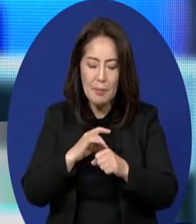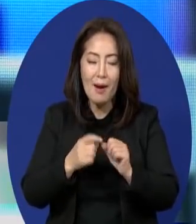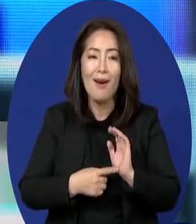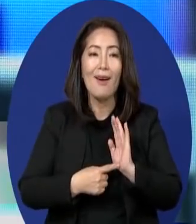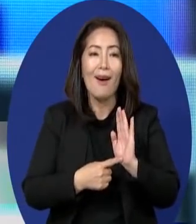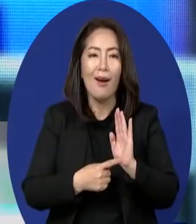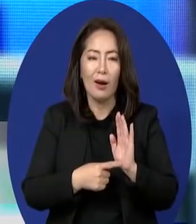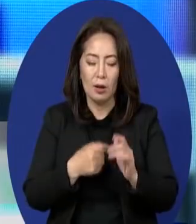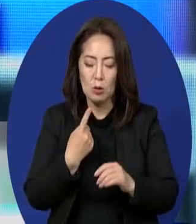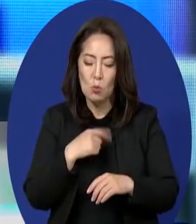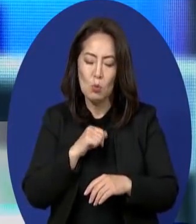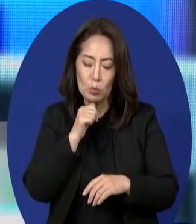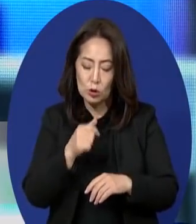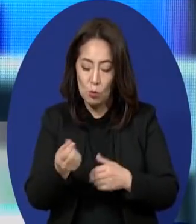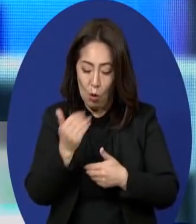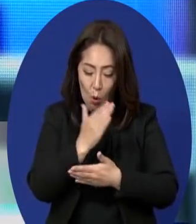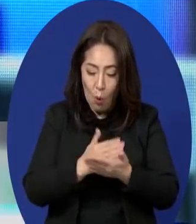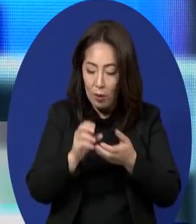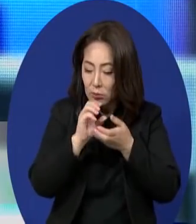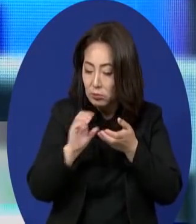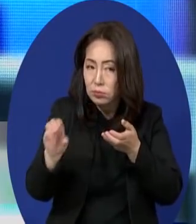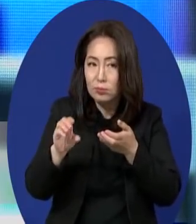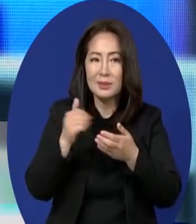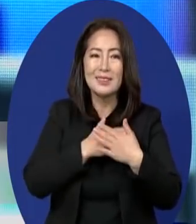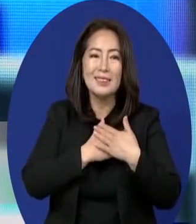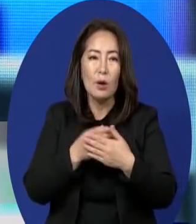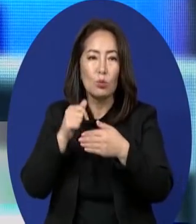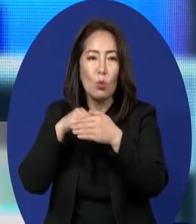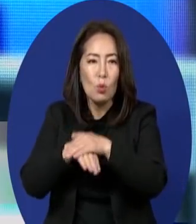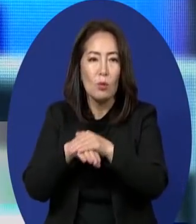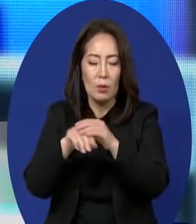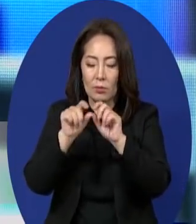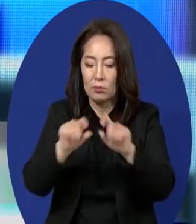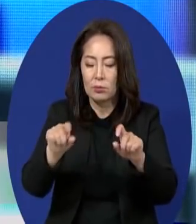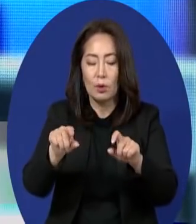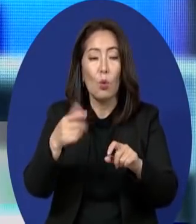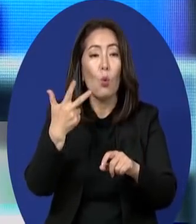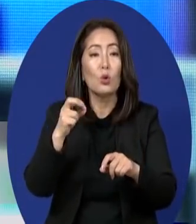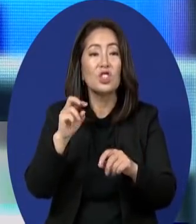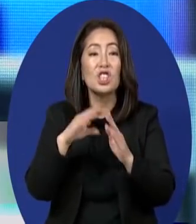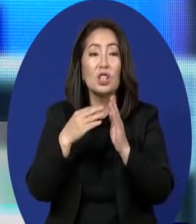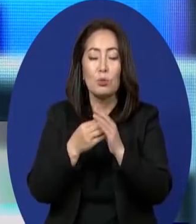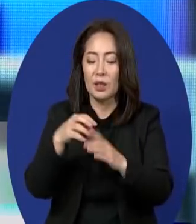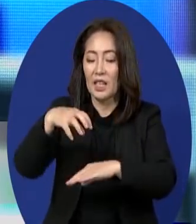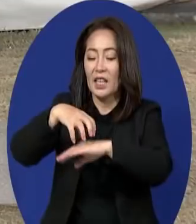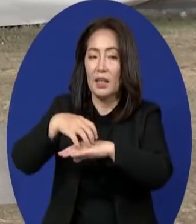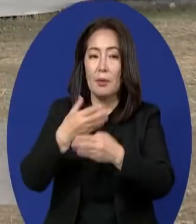хангалтгүй гэж үздсэн учраас орлогынхон тодорхой хувийг тогтмол сайн үйлс зориулж 30 гаруй айлыг гэртээ болгосон байна.